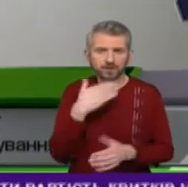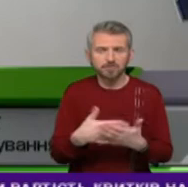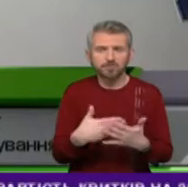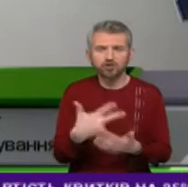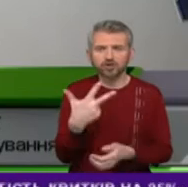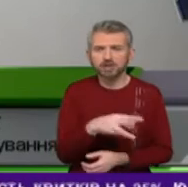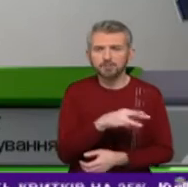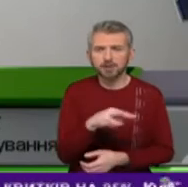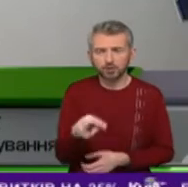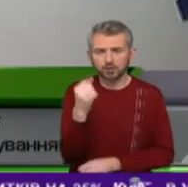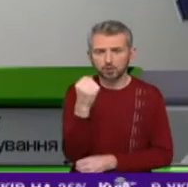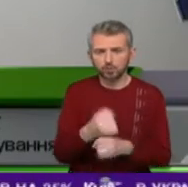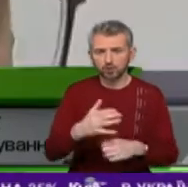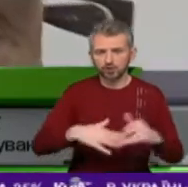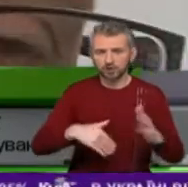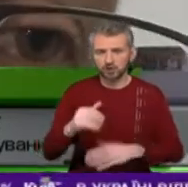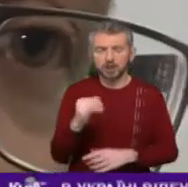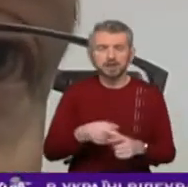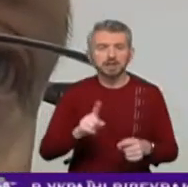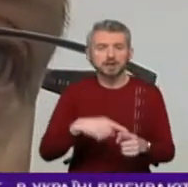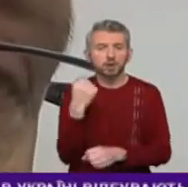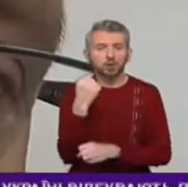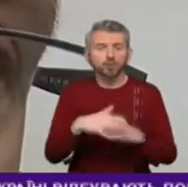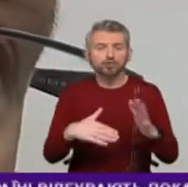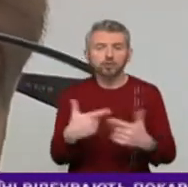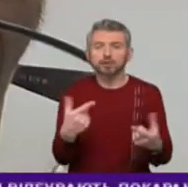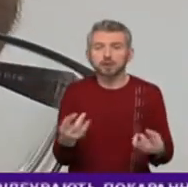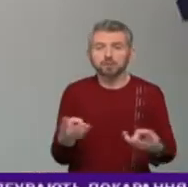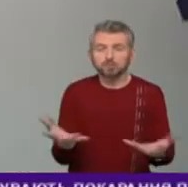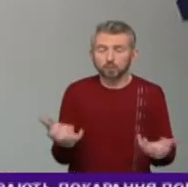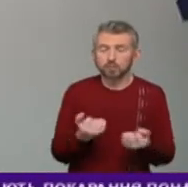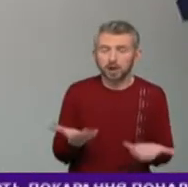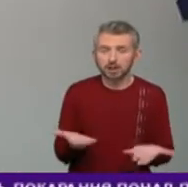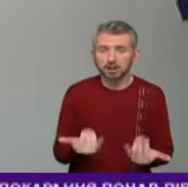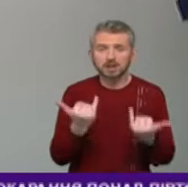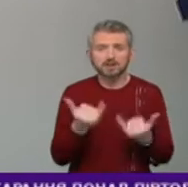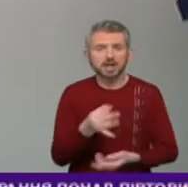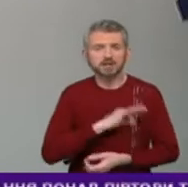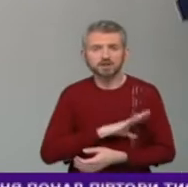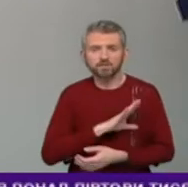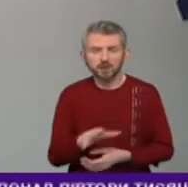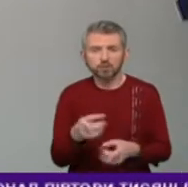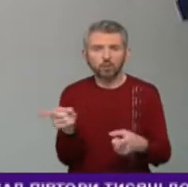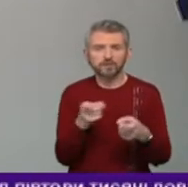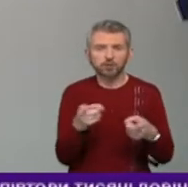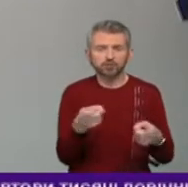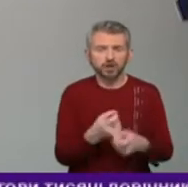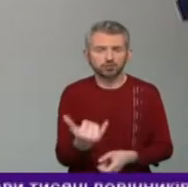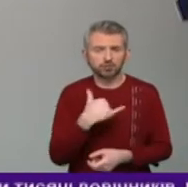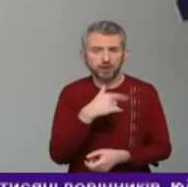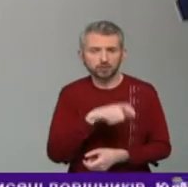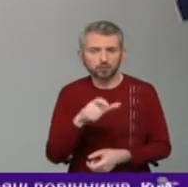3 мільйони робочих рук. І ці робочі руки десь потрібно нам брати. Зараз невигідно залучати до нас